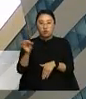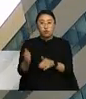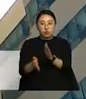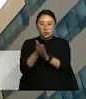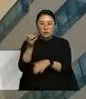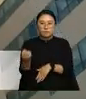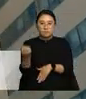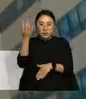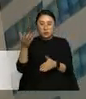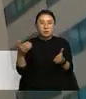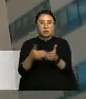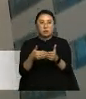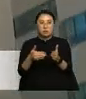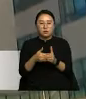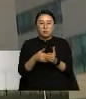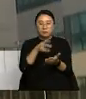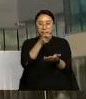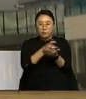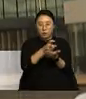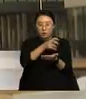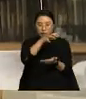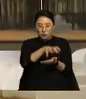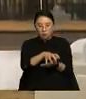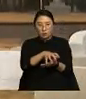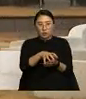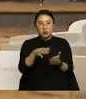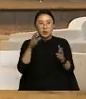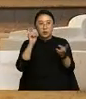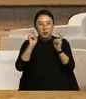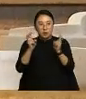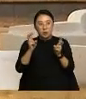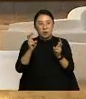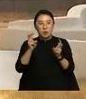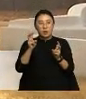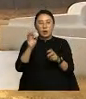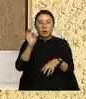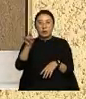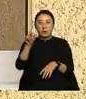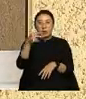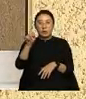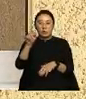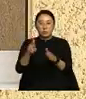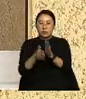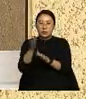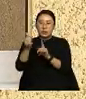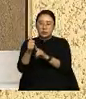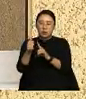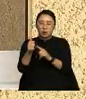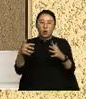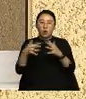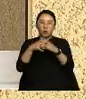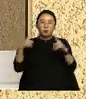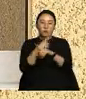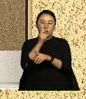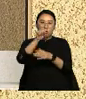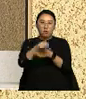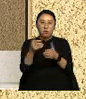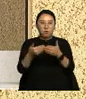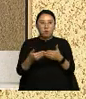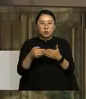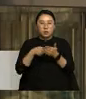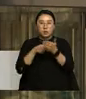씁니다 수원 고등 법원 행정 1부는 주식회사 n 다 오니 여주 시장을 상대로 낸 건축 변경허가